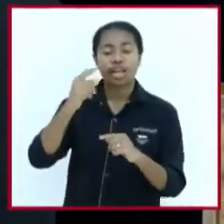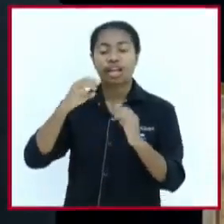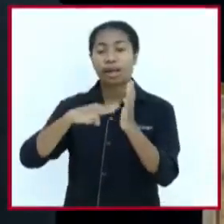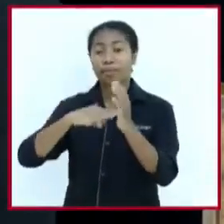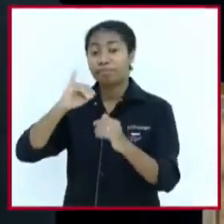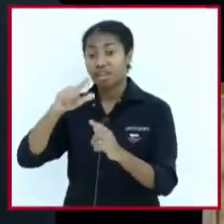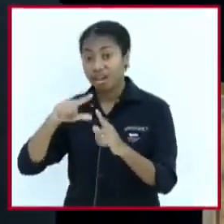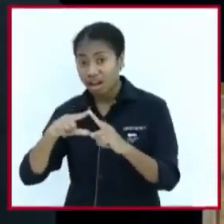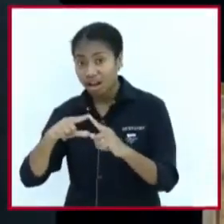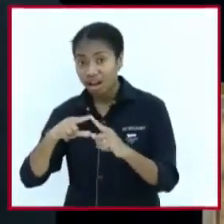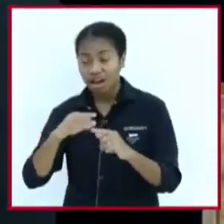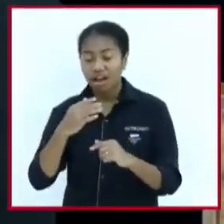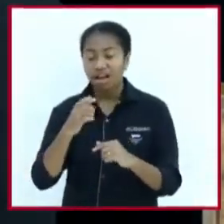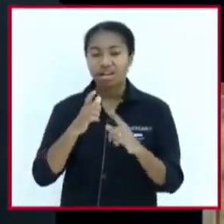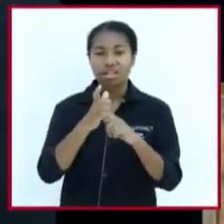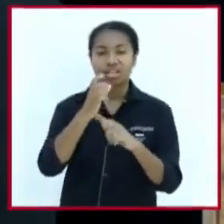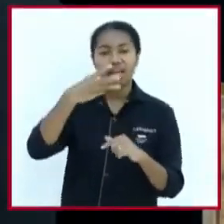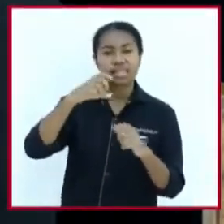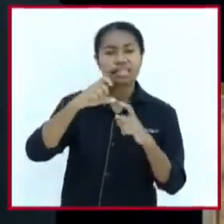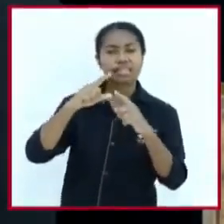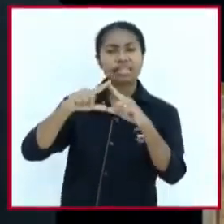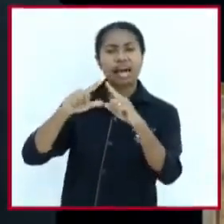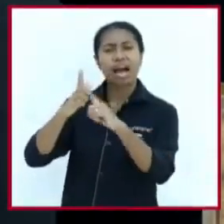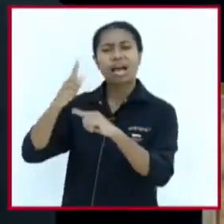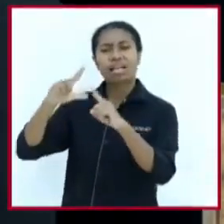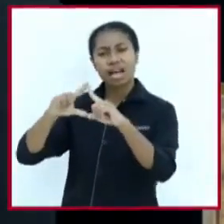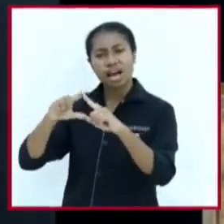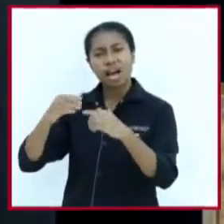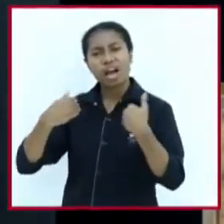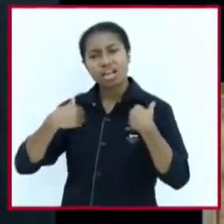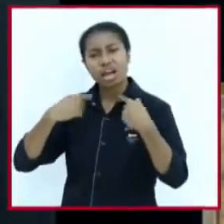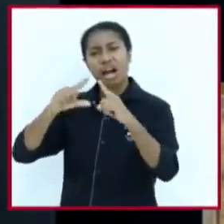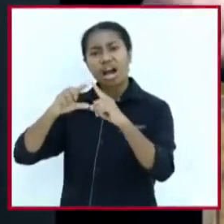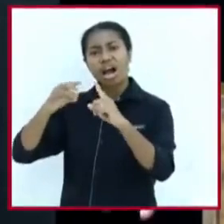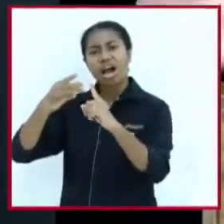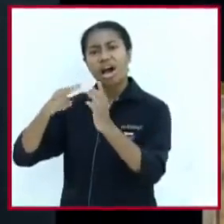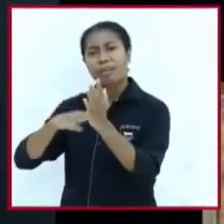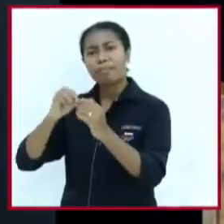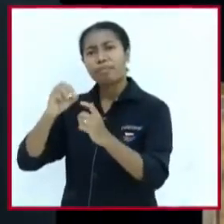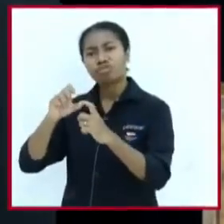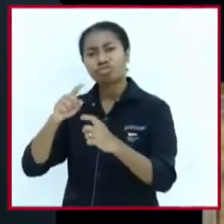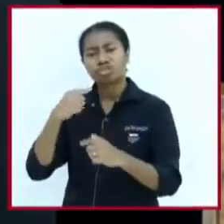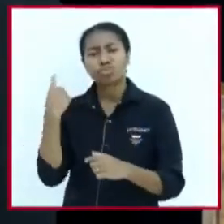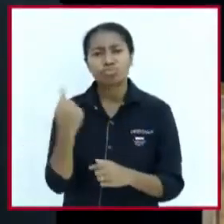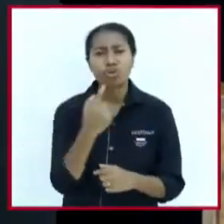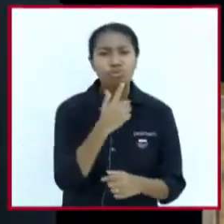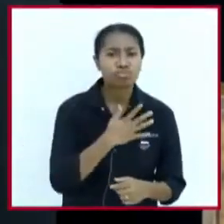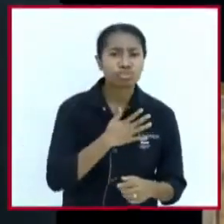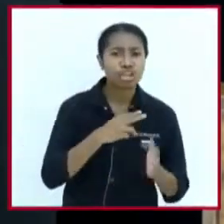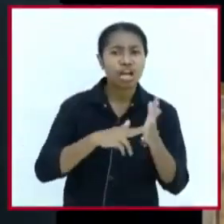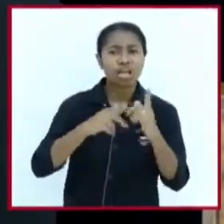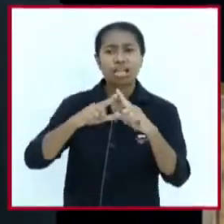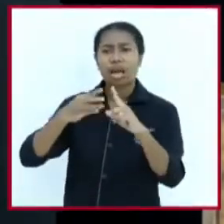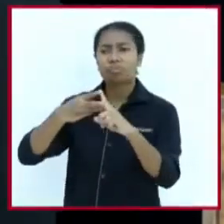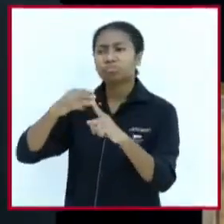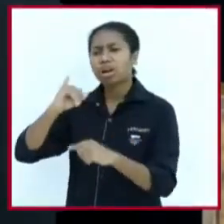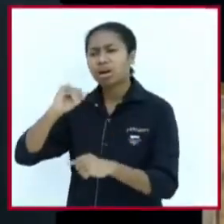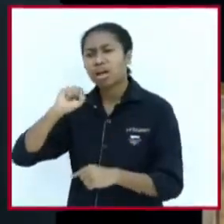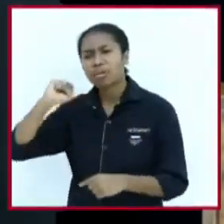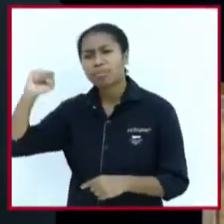Daniel Hosea Yoel Amos obaja semua nabi orang Yahudi punya nabi-nabi yang hebat